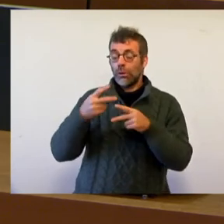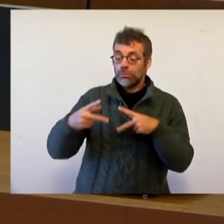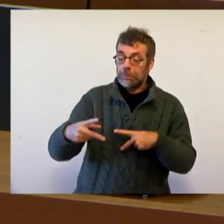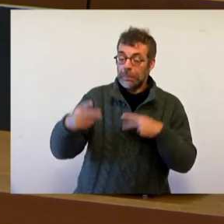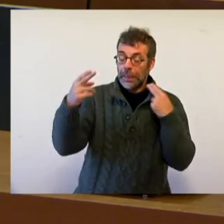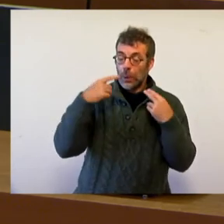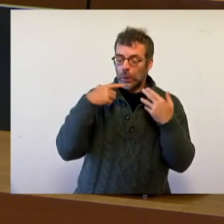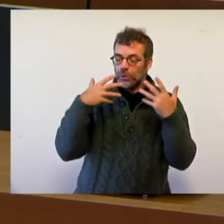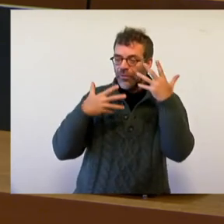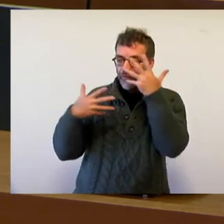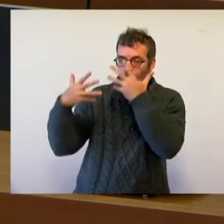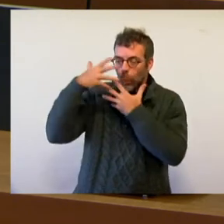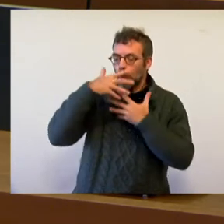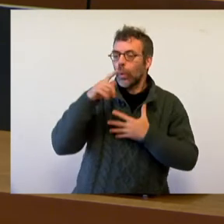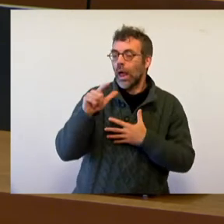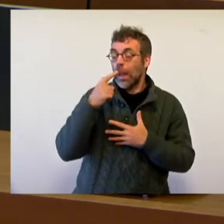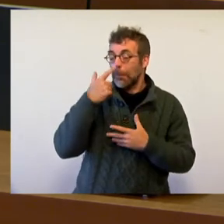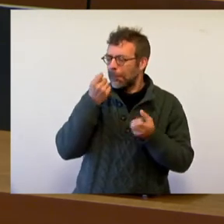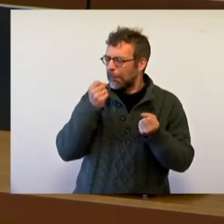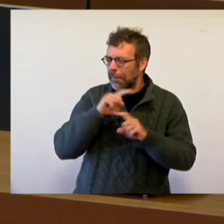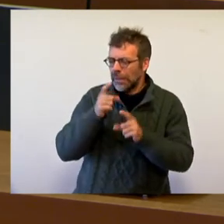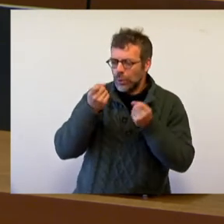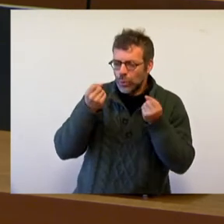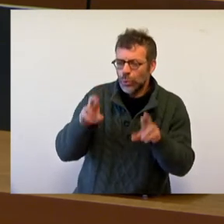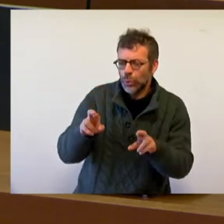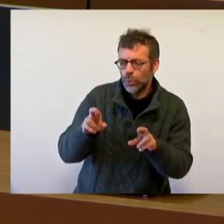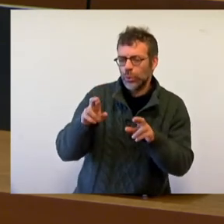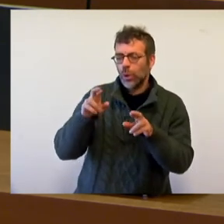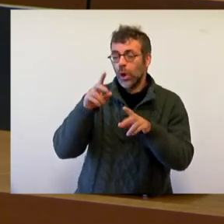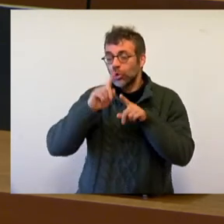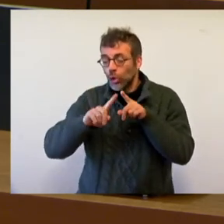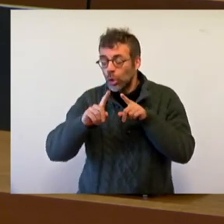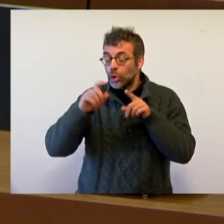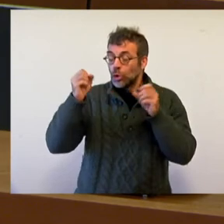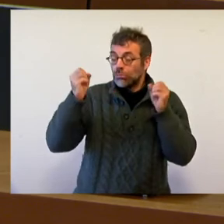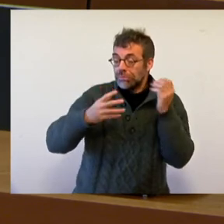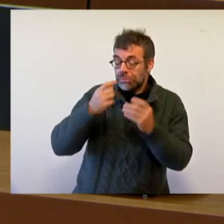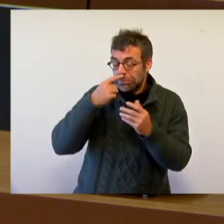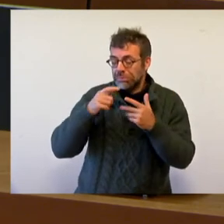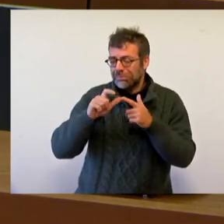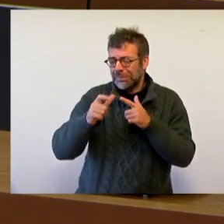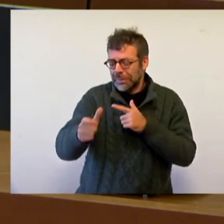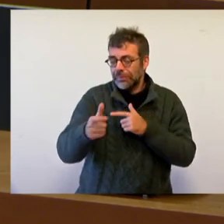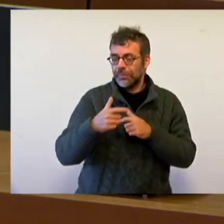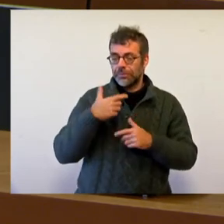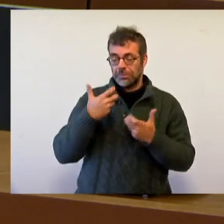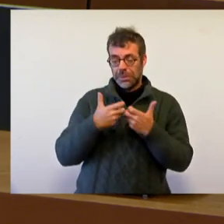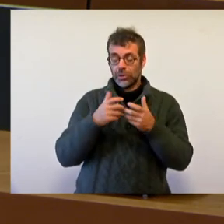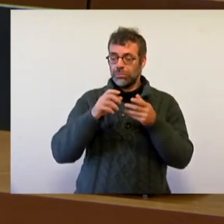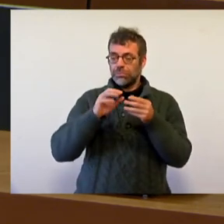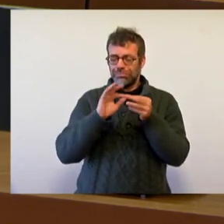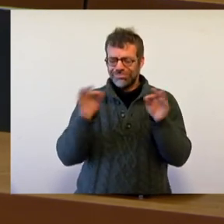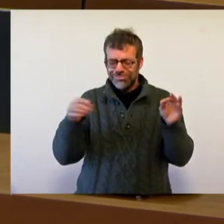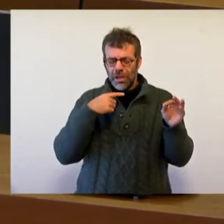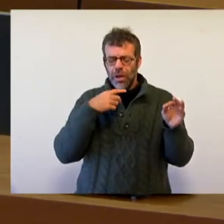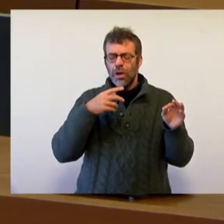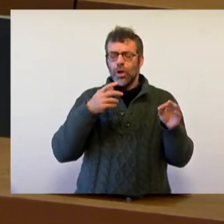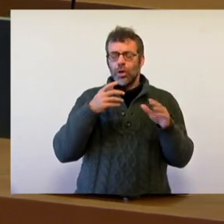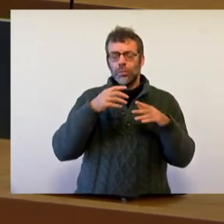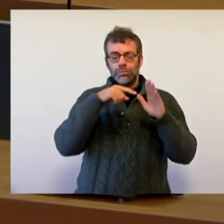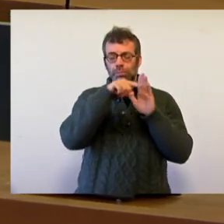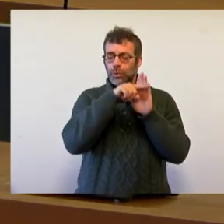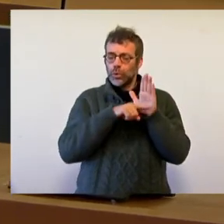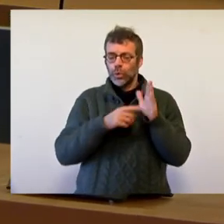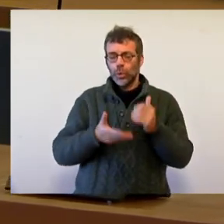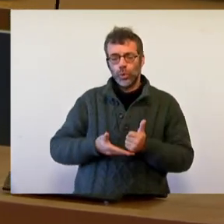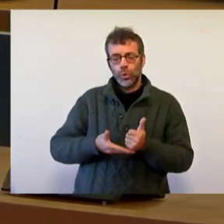période. Je vous cite, c'est ce qui est écrit. Les mesures de soutien et de relance de l'activité ont